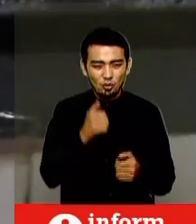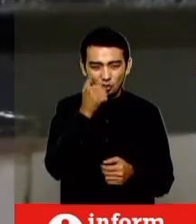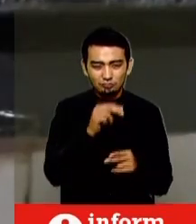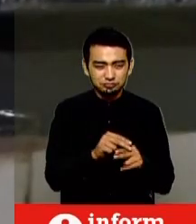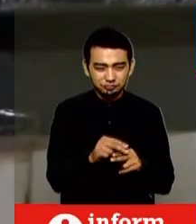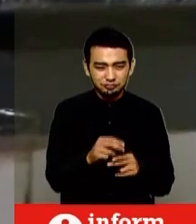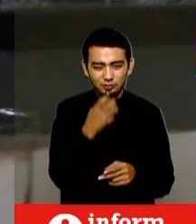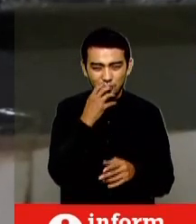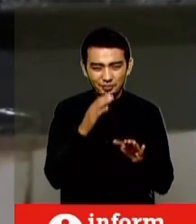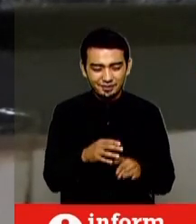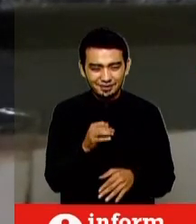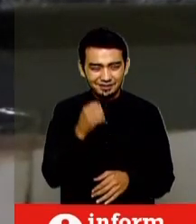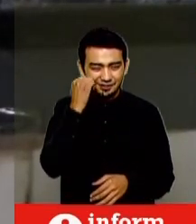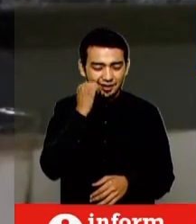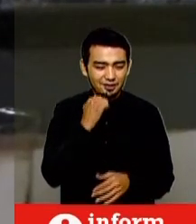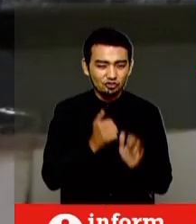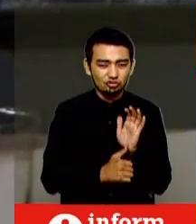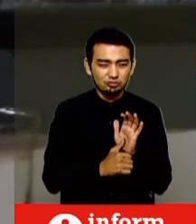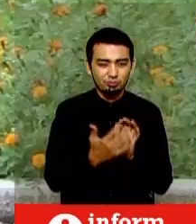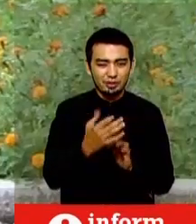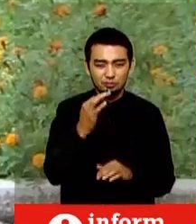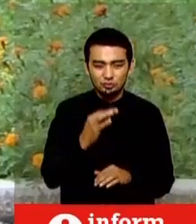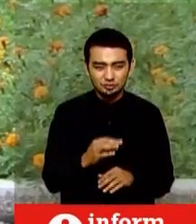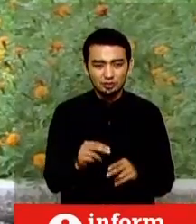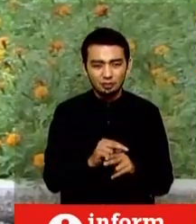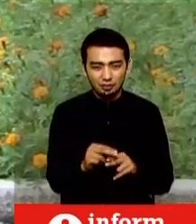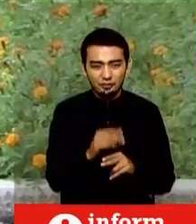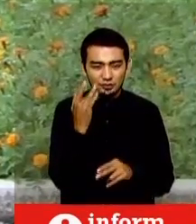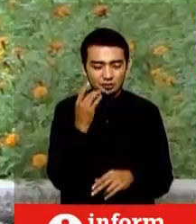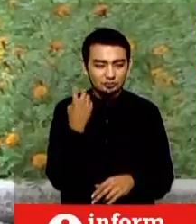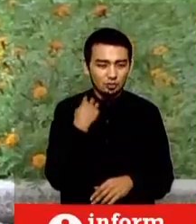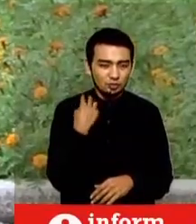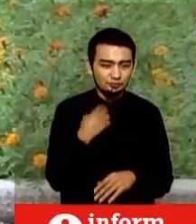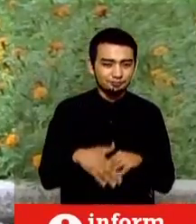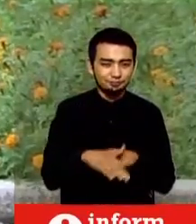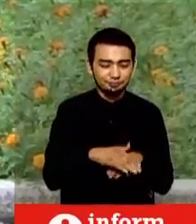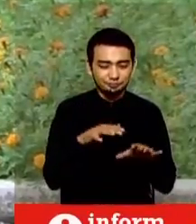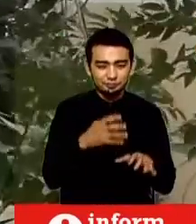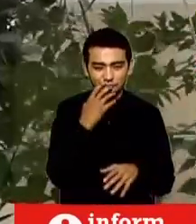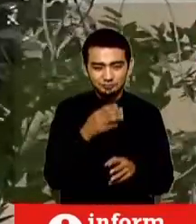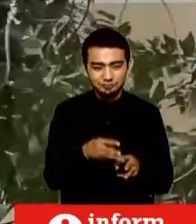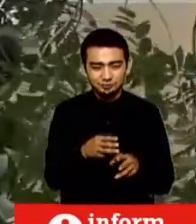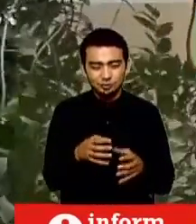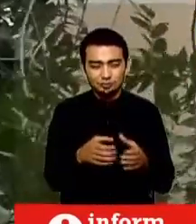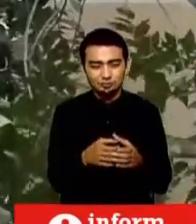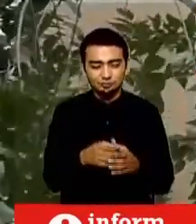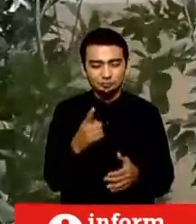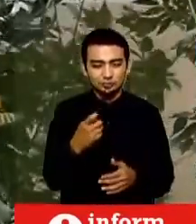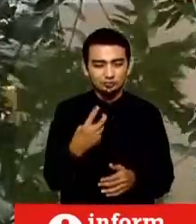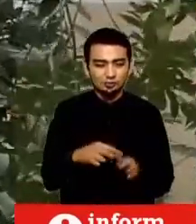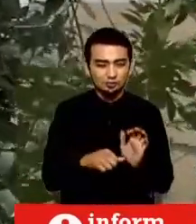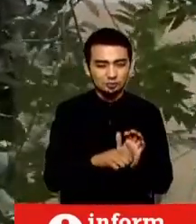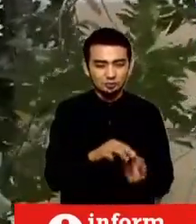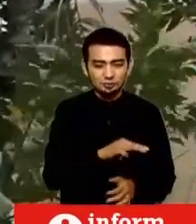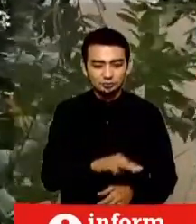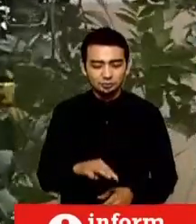теплосетей, их изношенность составляет почти 60%, а долг населения перед теплоснабжающей компанией превысил 126 миллионов